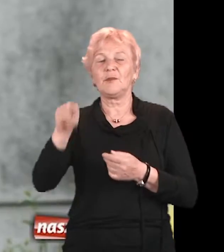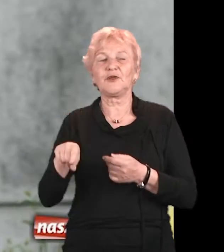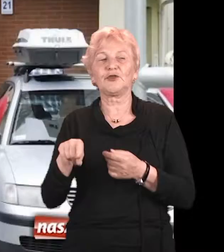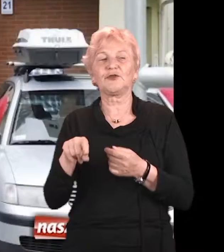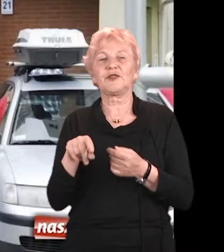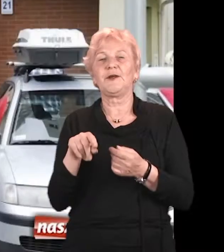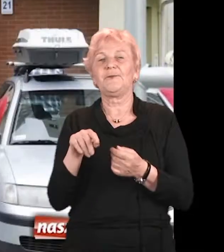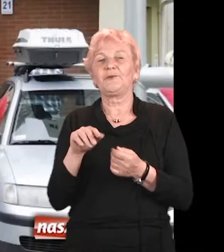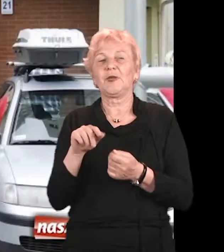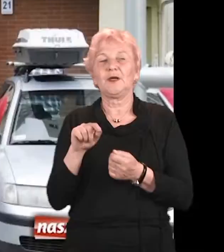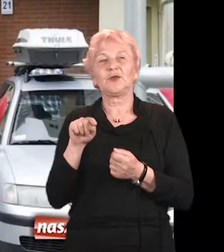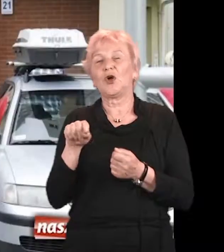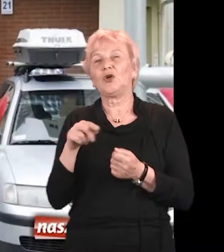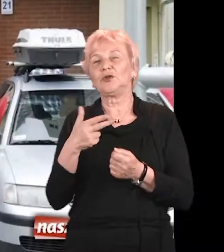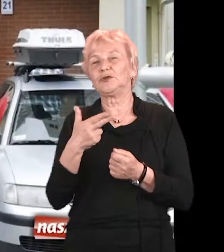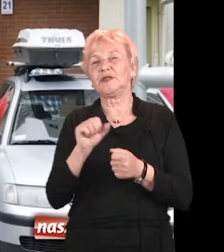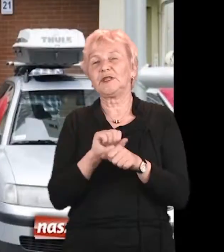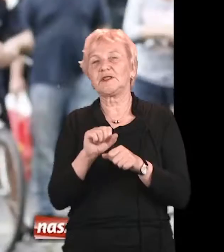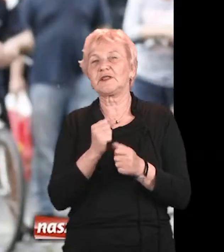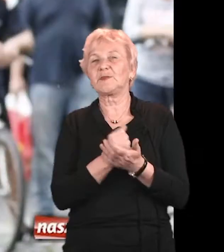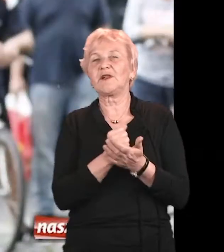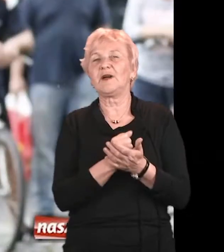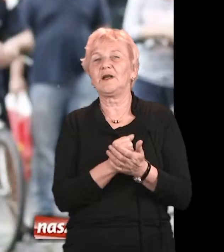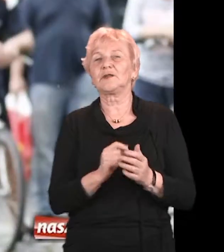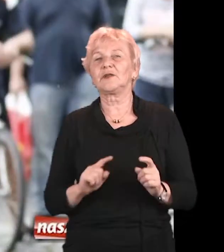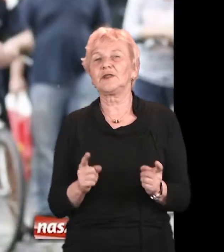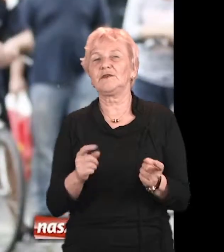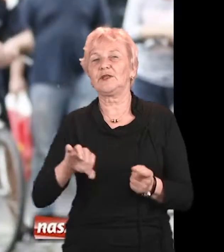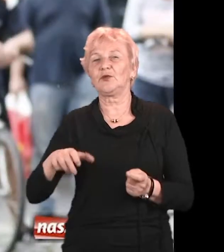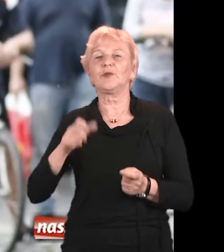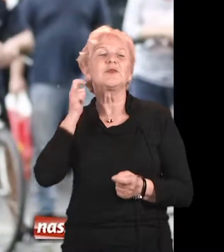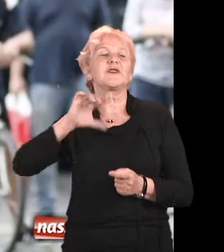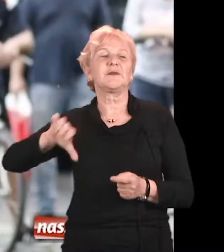im zarzuty nie dotyczą uczestnictwa w zorganizowanej grupie przestępczej.